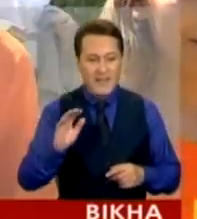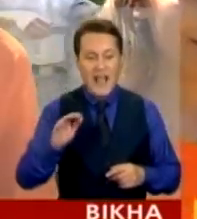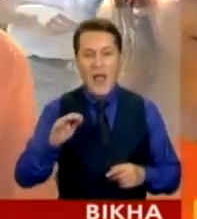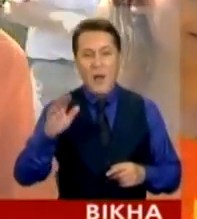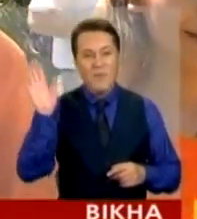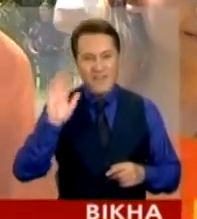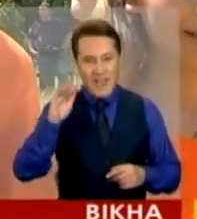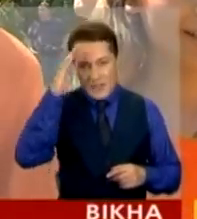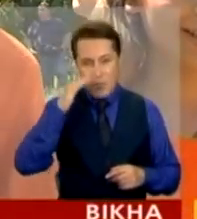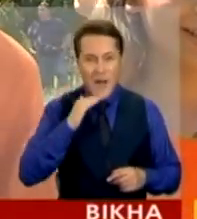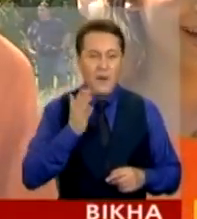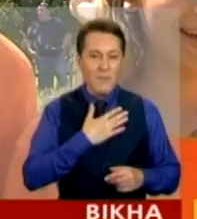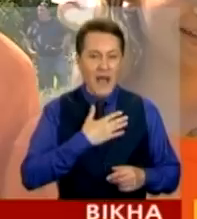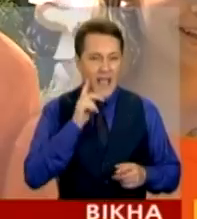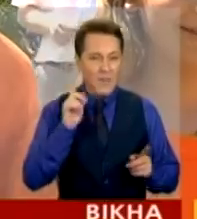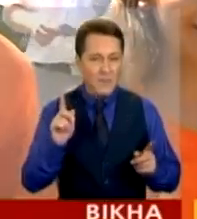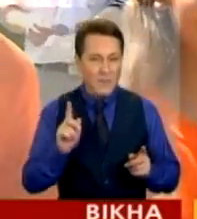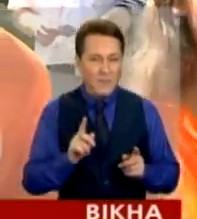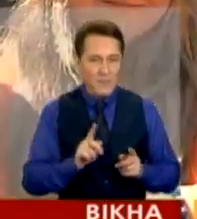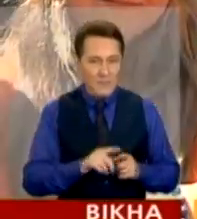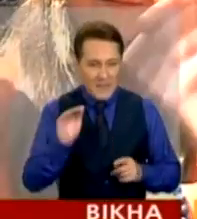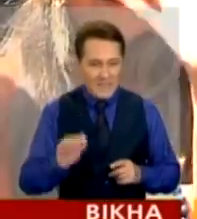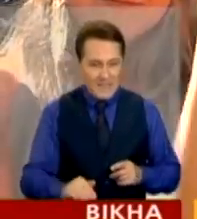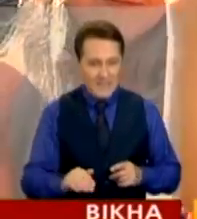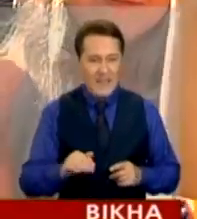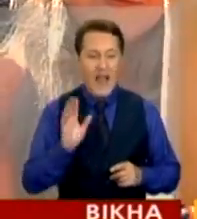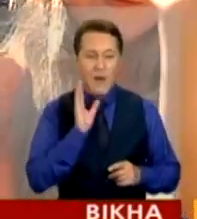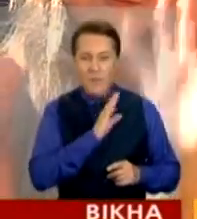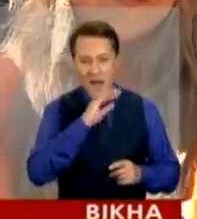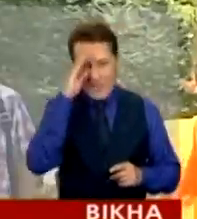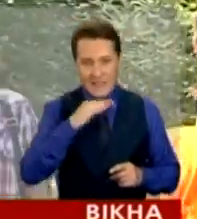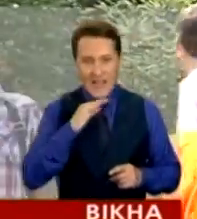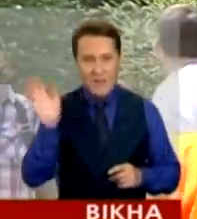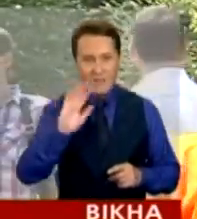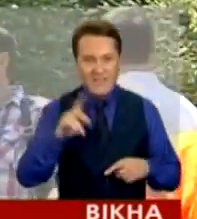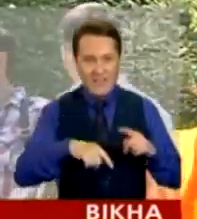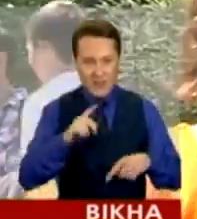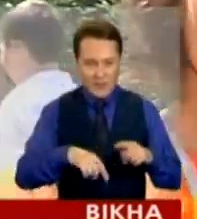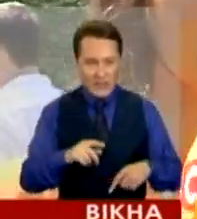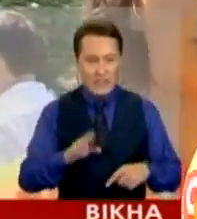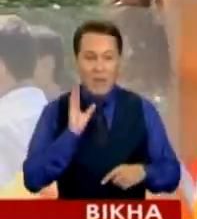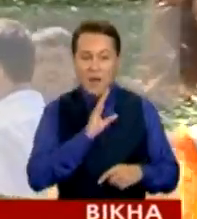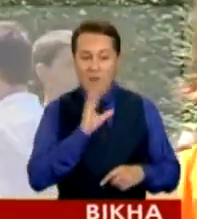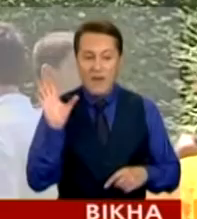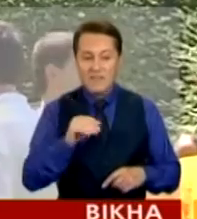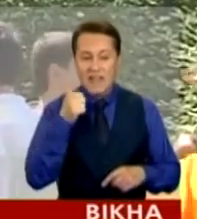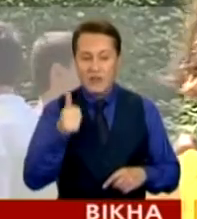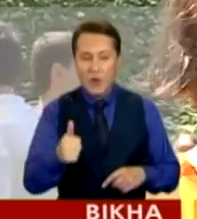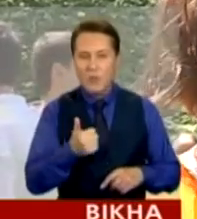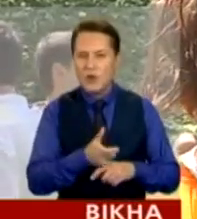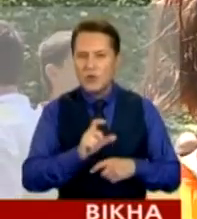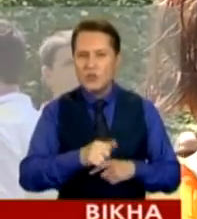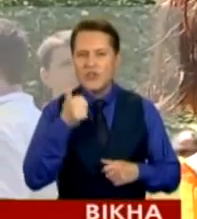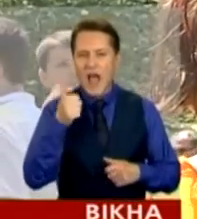і привіт, моя молодша сестра Ярослава. Мама, тато, привіт, родичі. Мама, у нас тут все добре, дуже